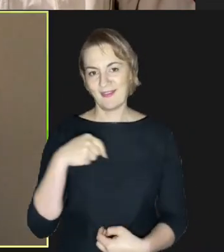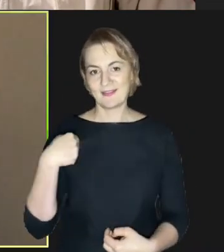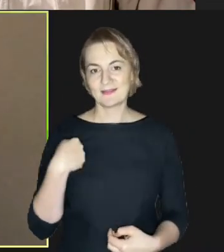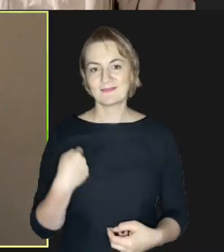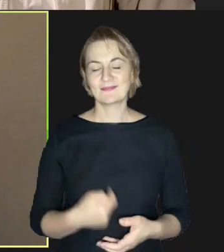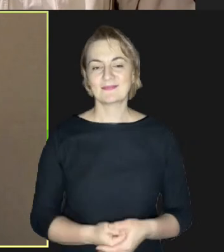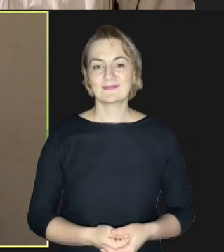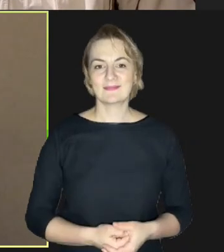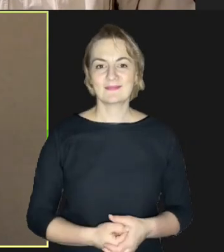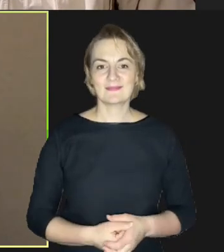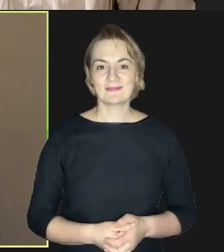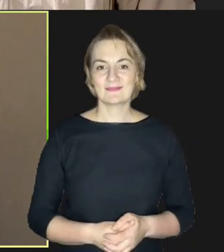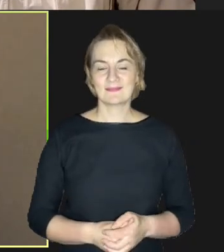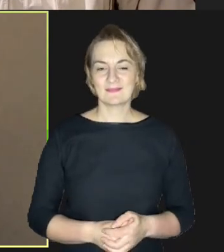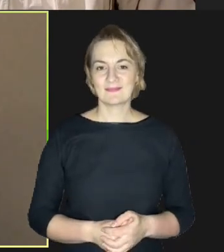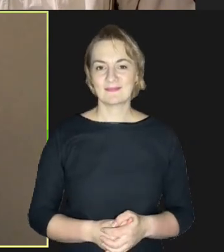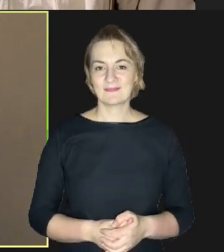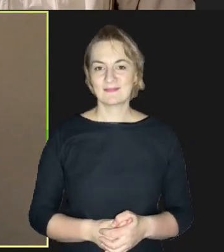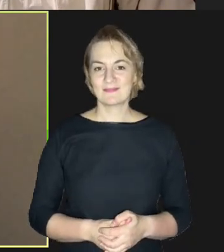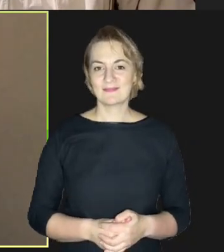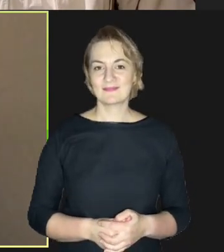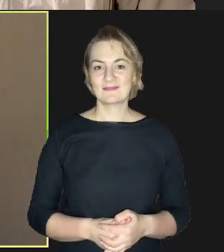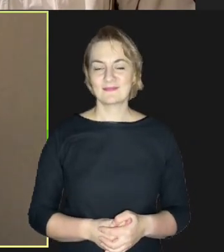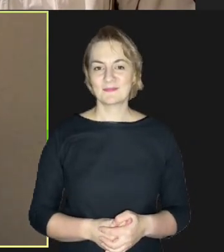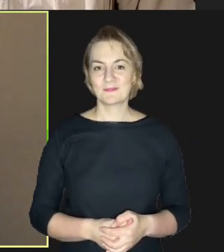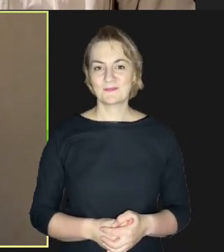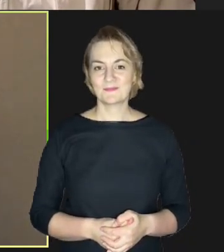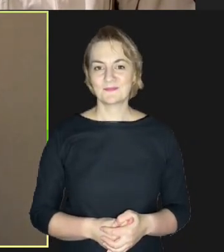nas tworzących to ciało.